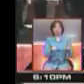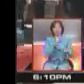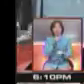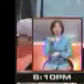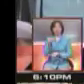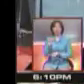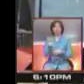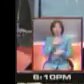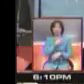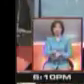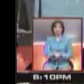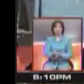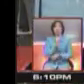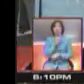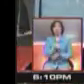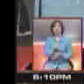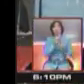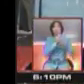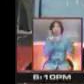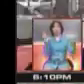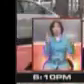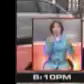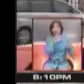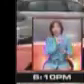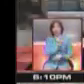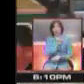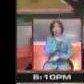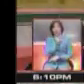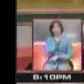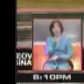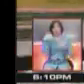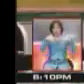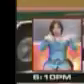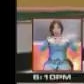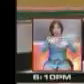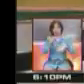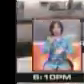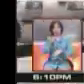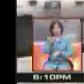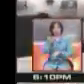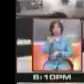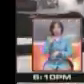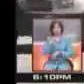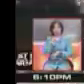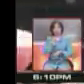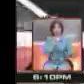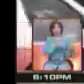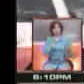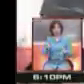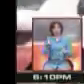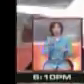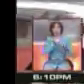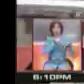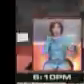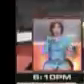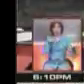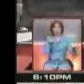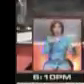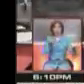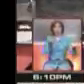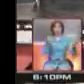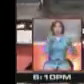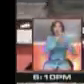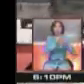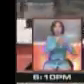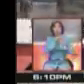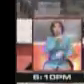MMDA na pinaghahandaan nila ang ADB Summit. Una na rito ang pagsasaayos sa trapiko. Isinara na ang intersection sa Pasay Top Rotonda at ilang